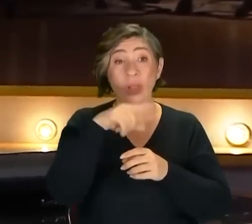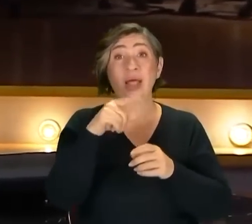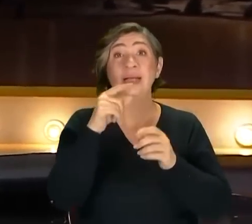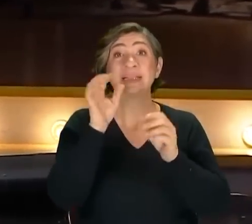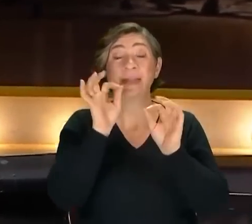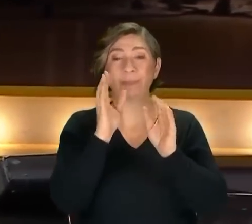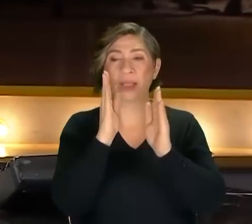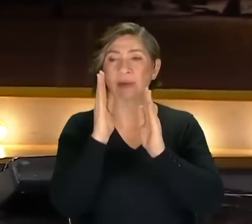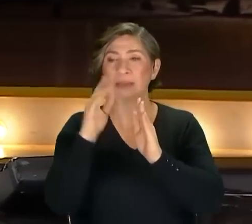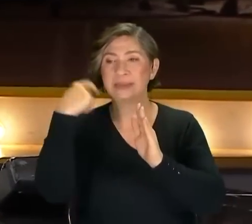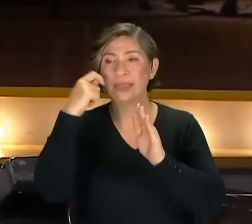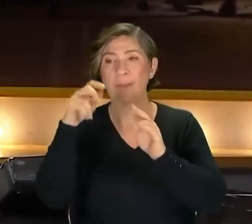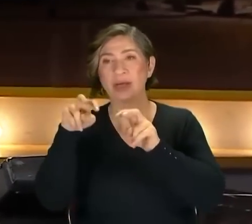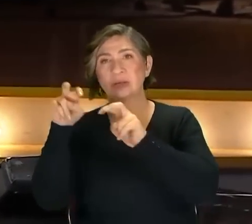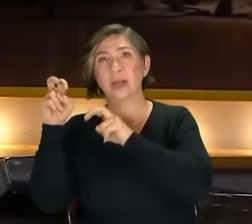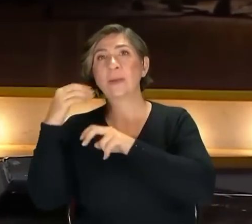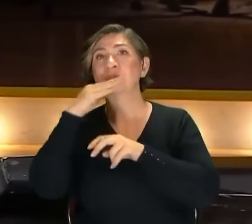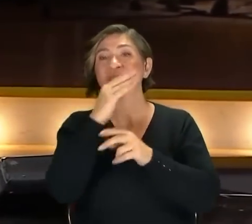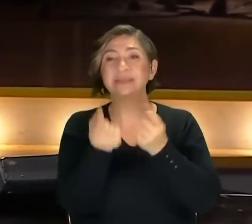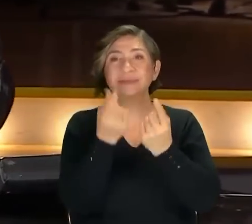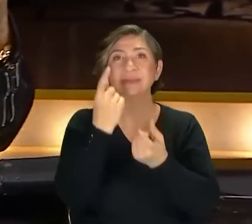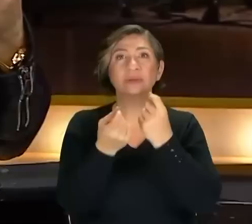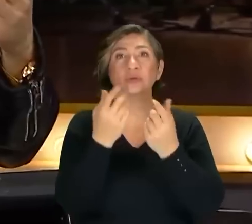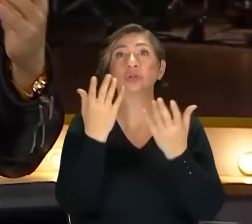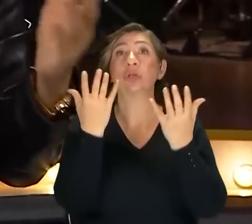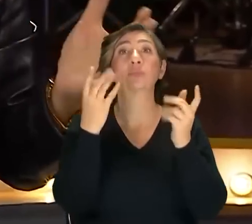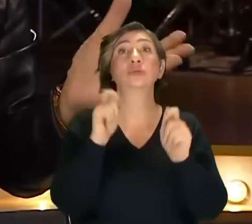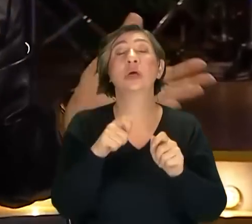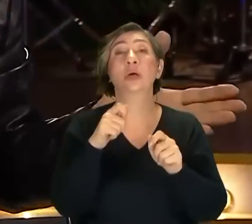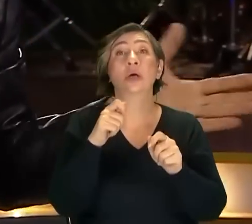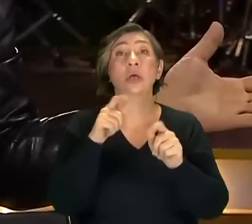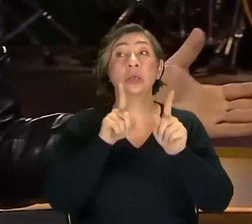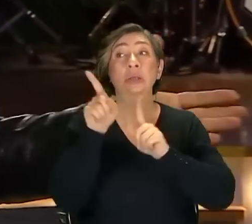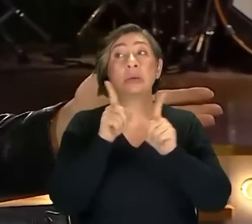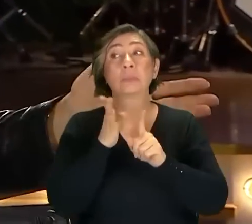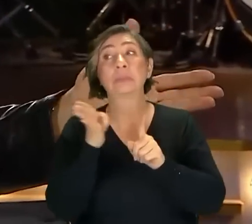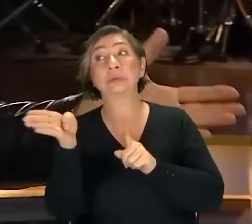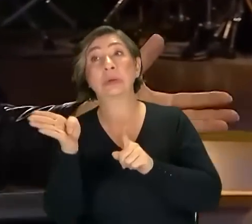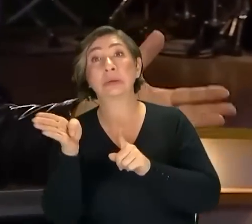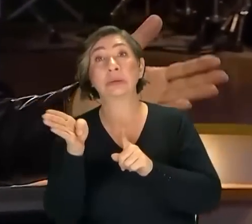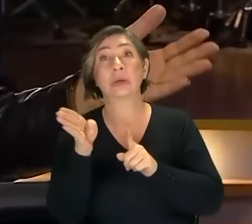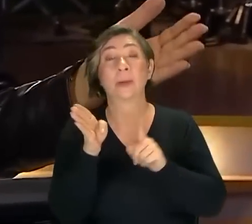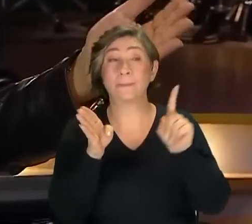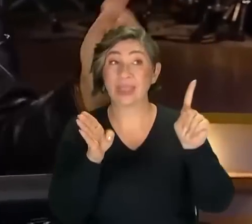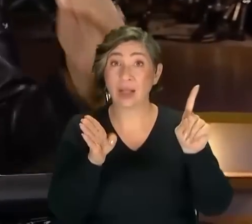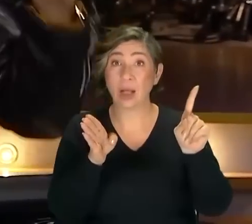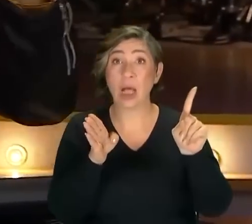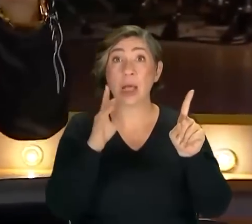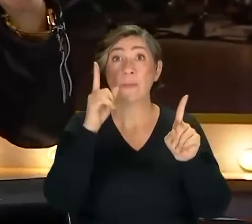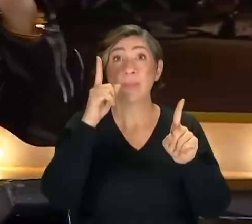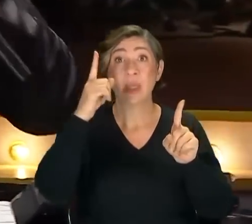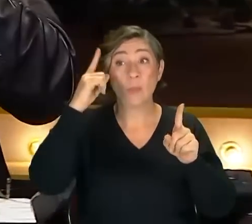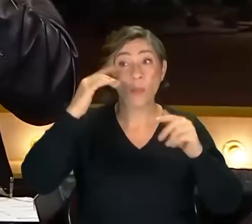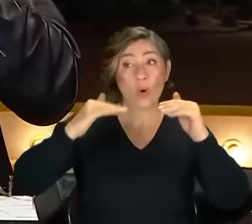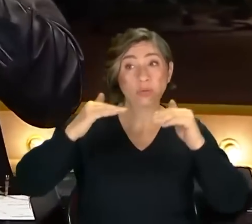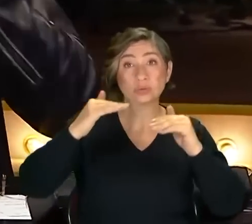tak tak sinemadan çekilince patlamış mısır skandalı. Ne yapsak lan? Dijital platforma mı girsek? Bir dakika. Bir de bir boy